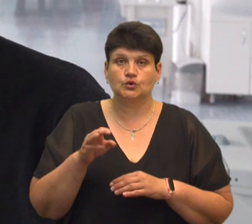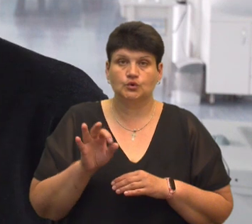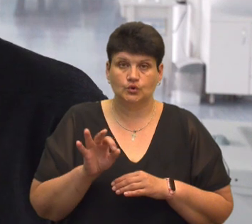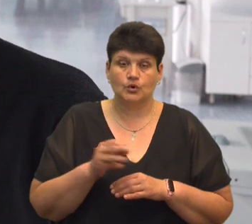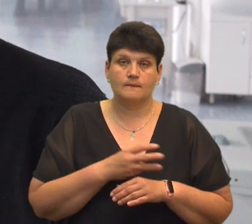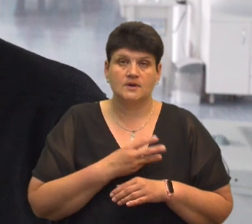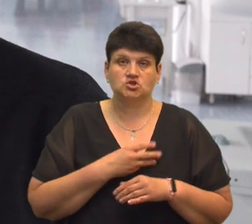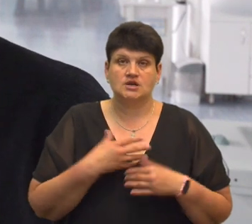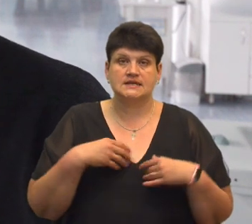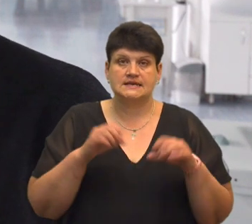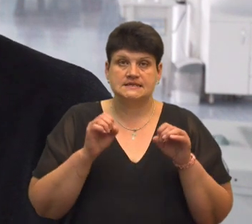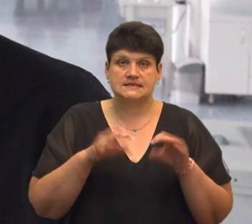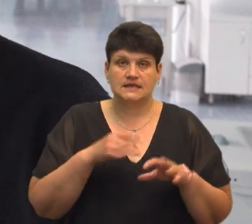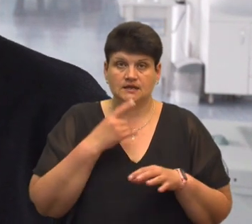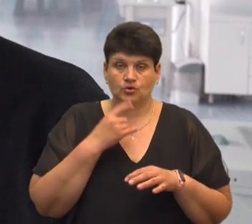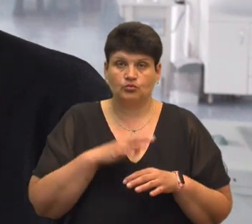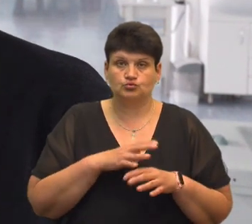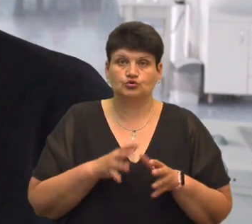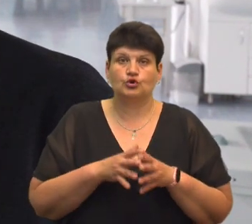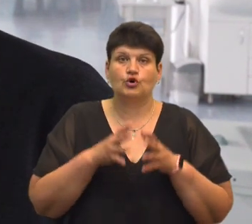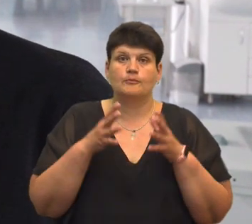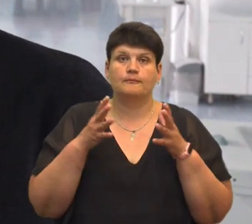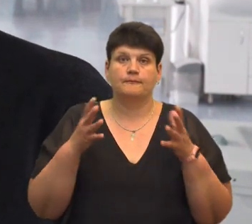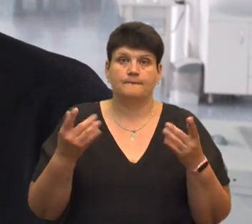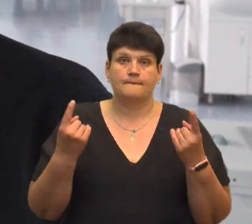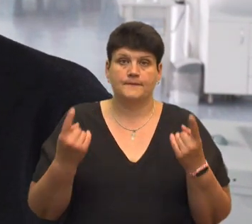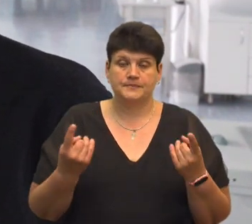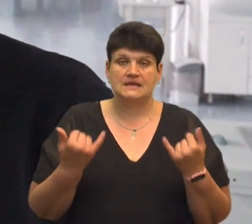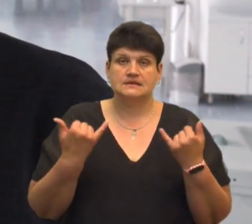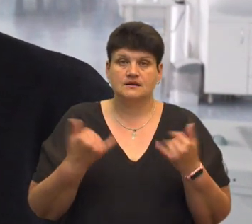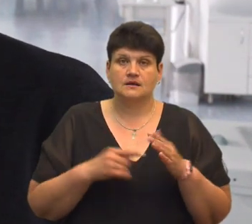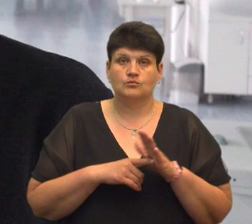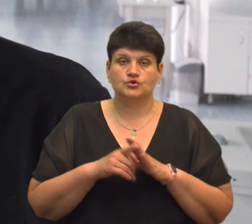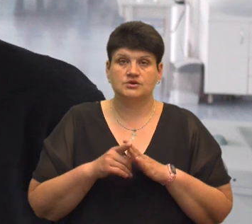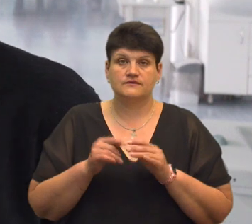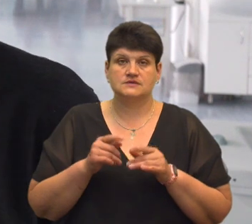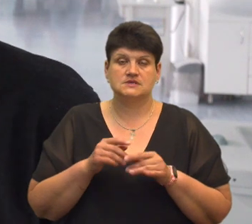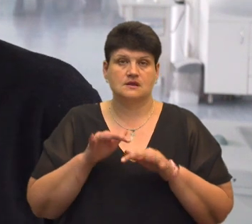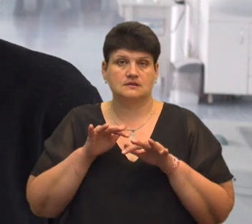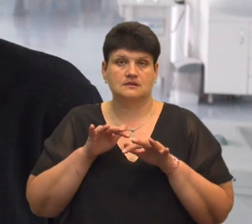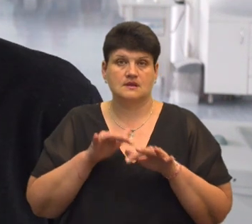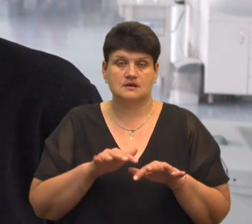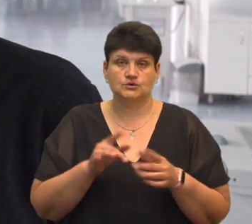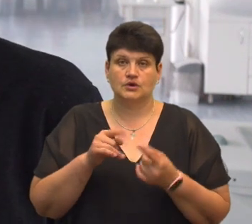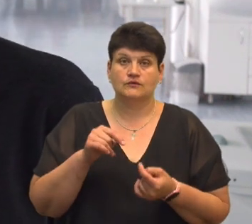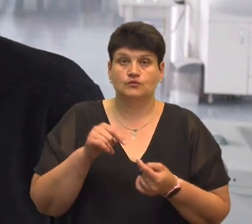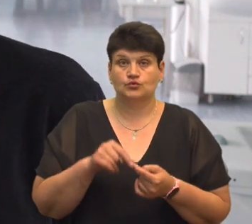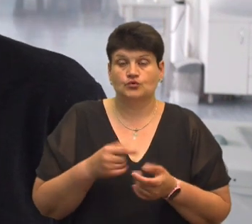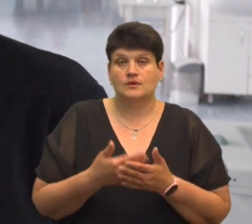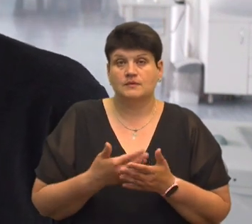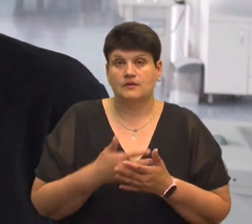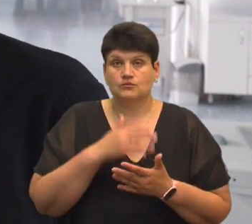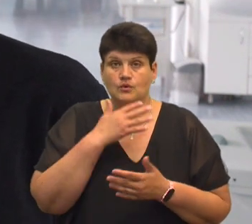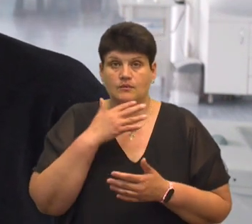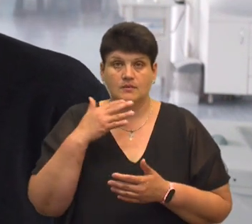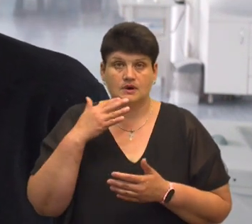бажання здати кров в мене було більш ніж достатньо. Так як зараз вже почався контрнаступ і відповідно, напевно, багато є